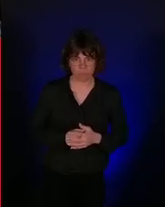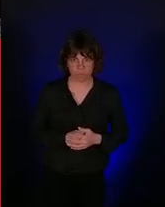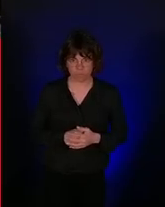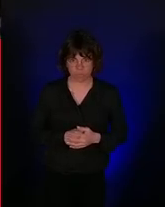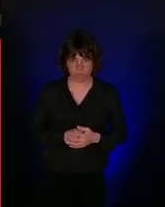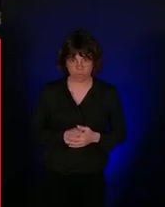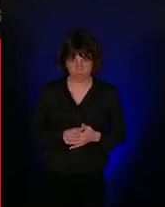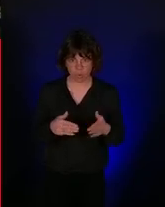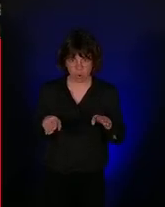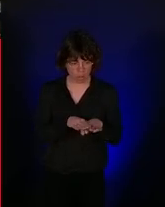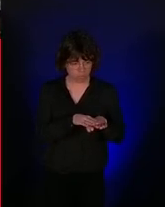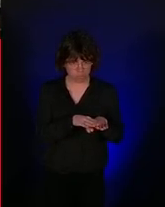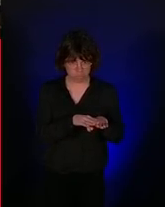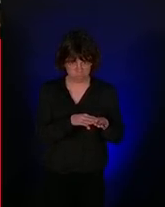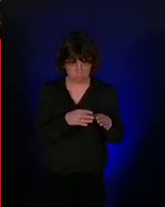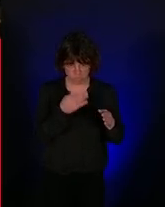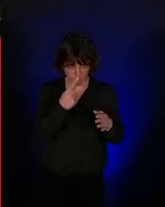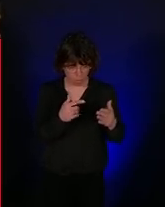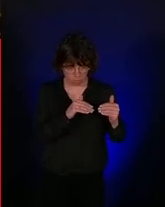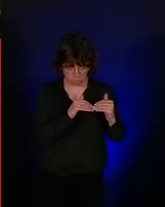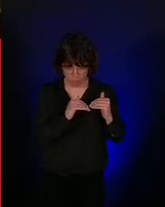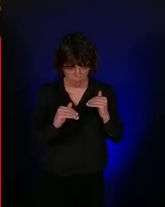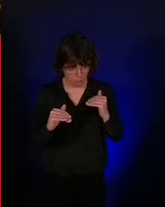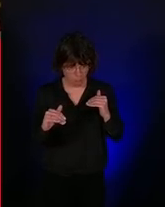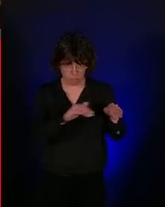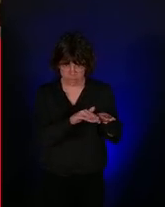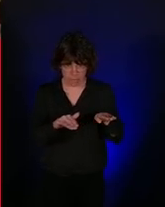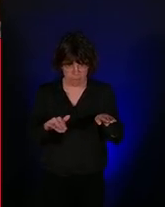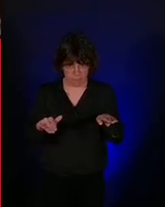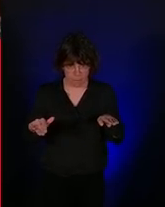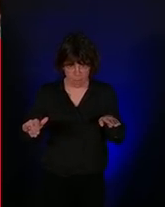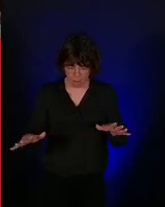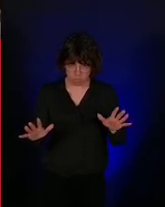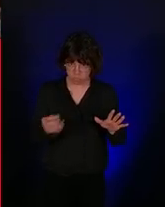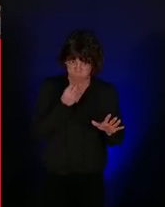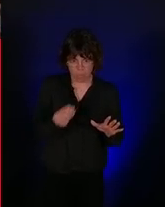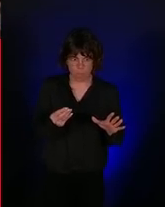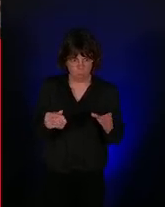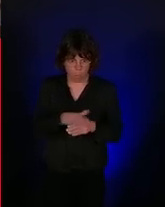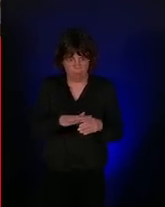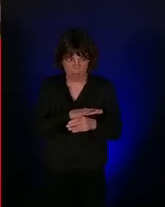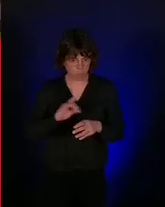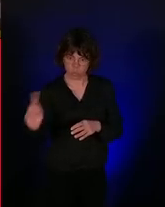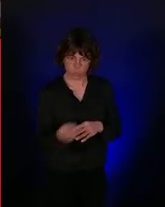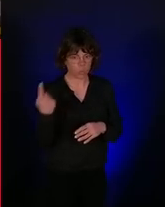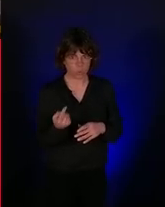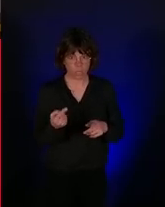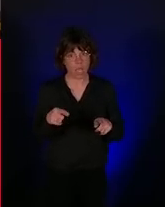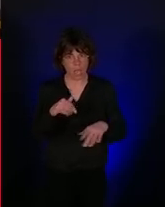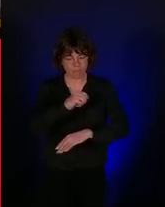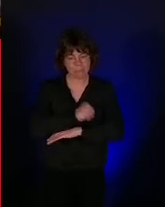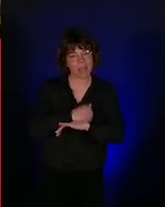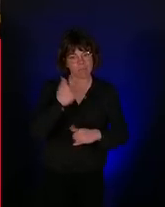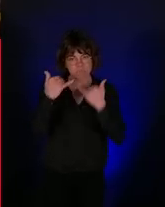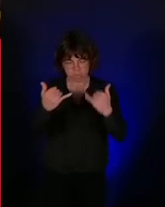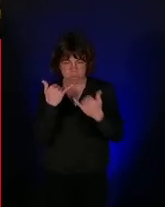Cette stabilité et fiabilité deviennent pleines et entières avec les permanences téléphoniques